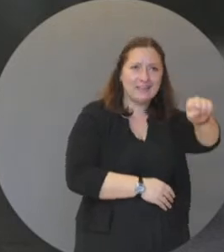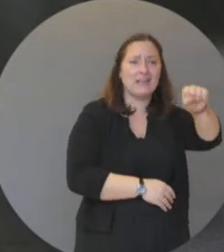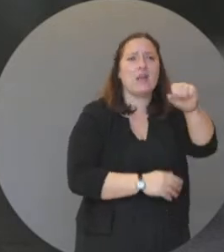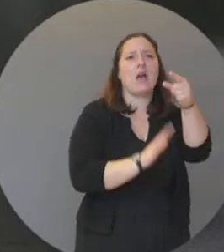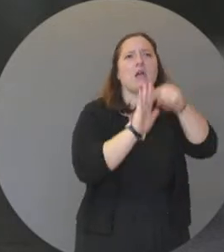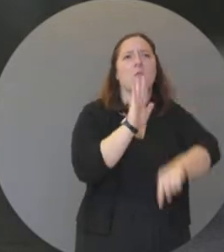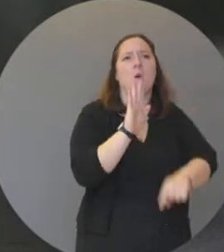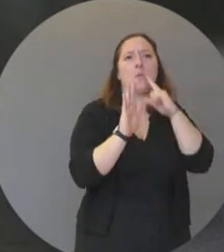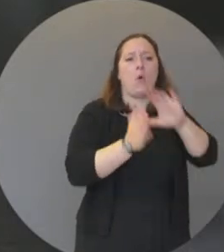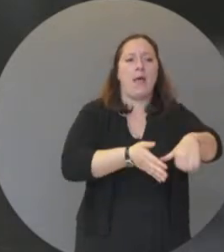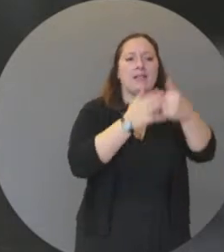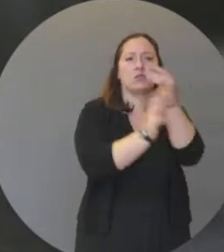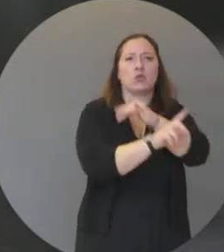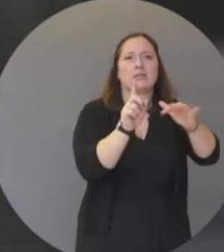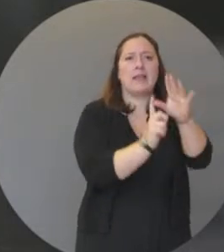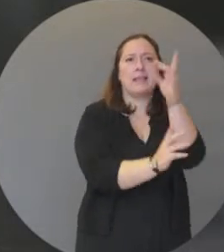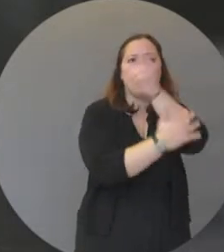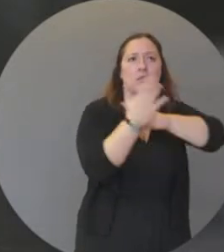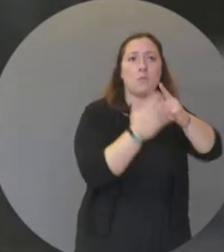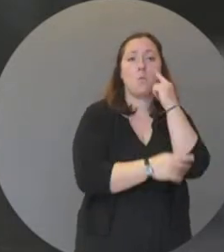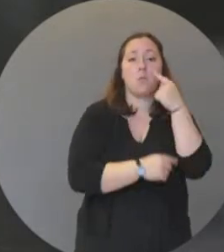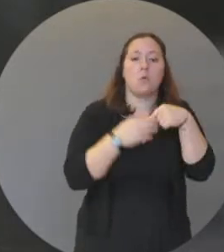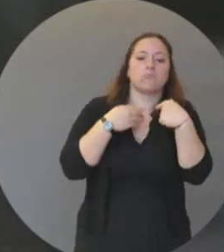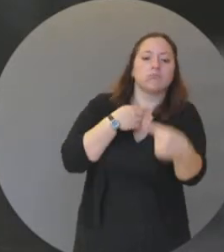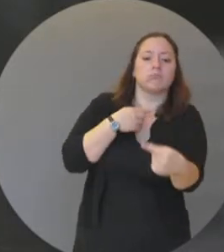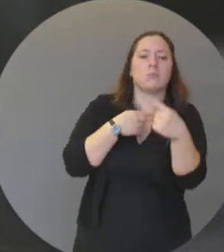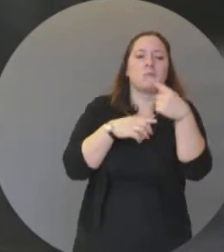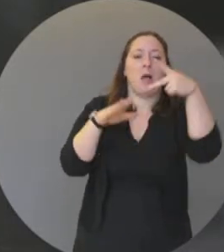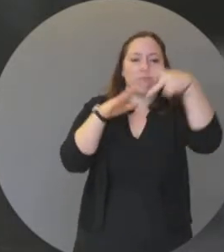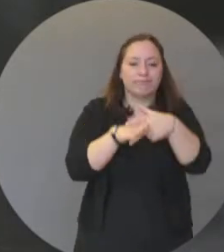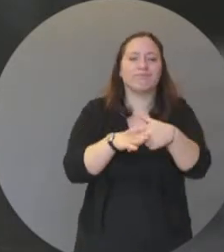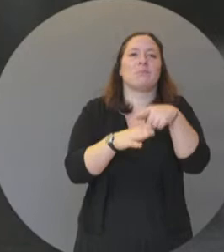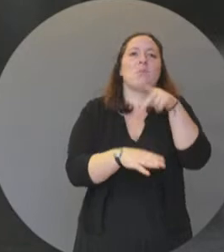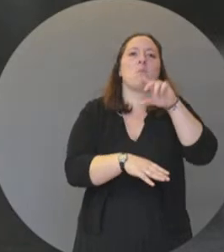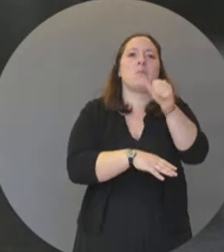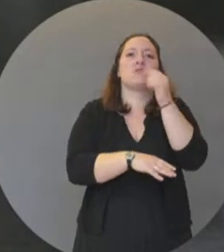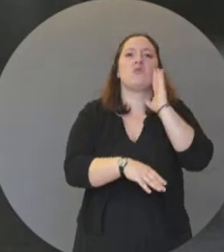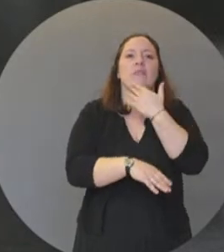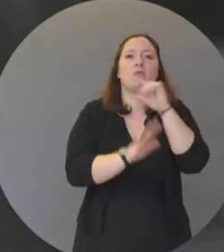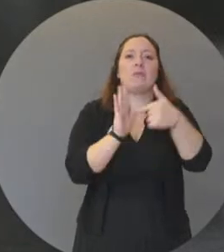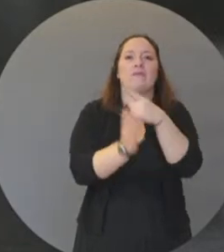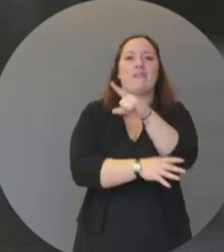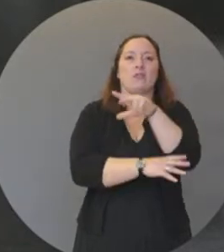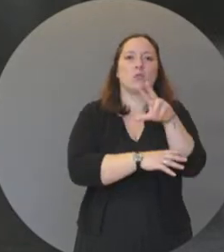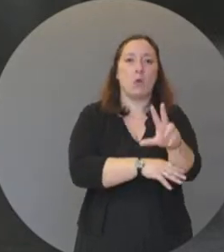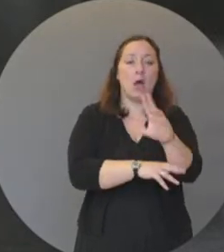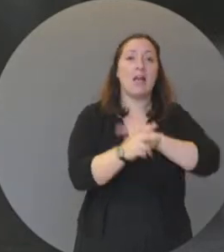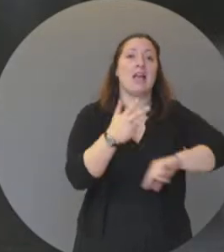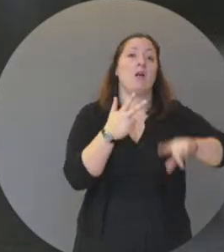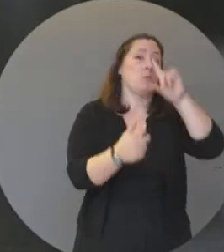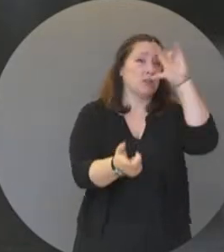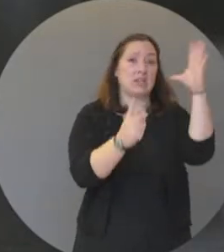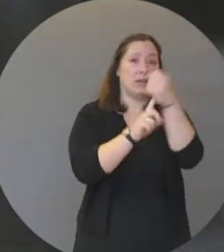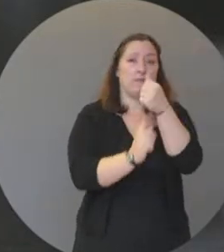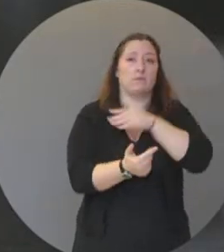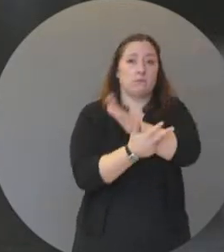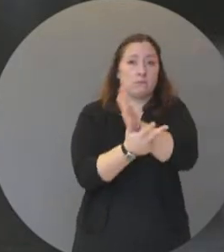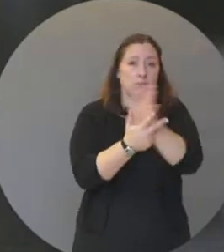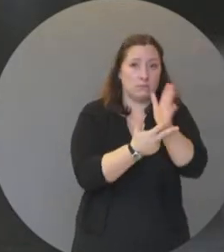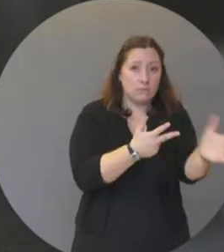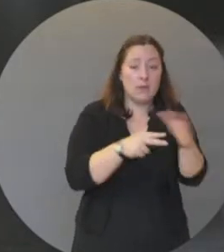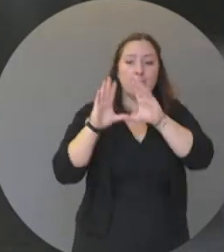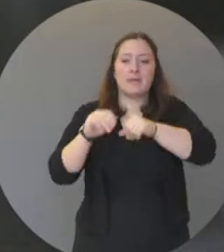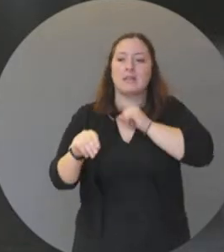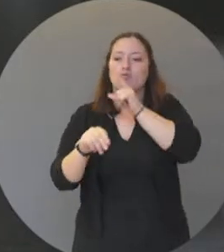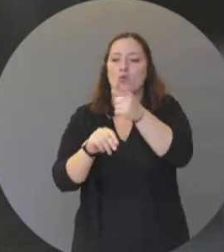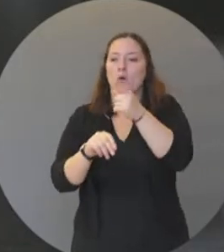une application 1er janvier 2023 cette actualisation répond à trois objectifs principaux la mise en conformité avec le cadre